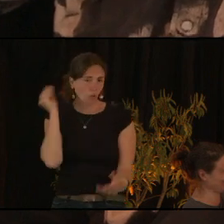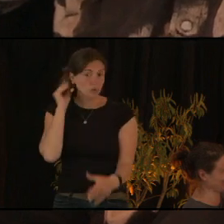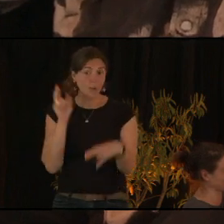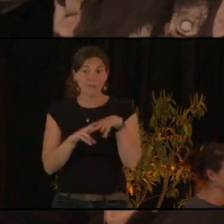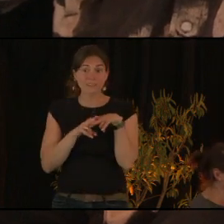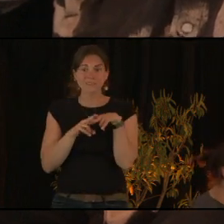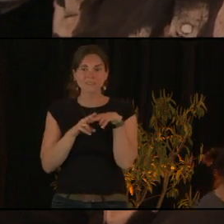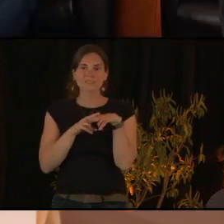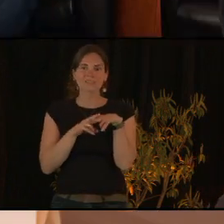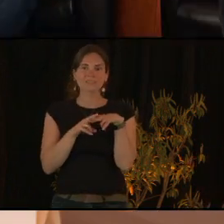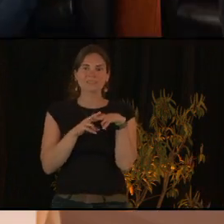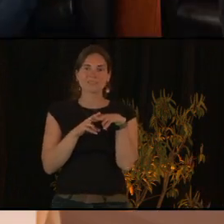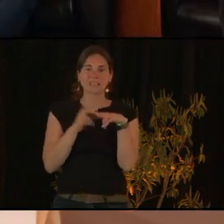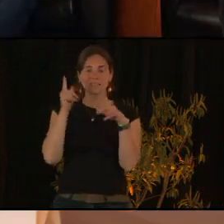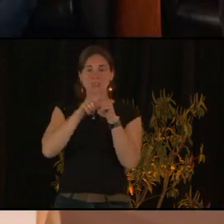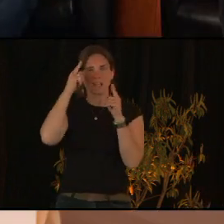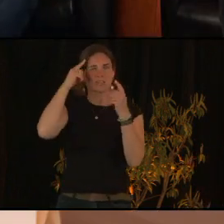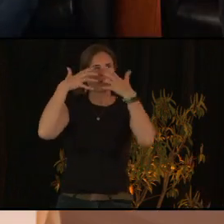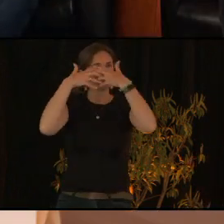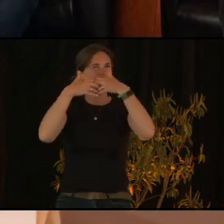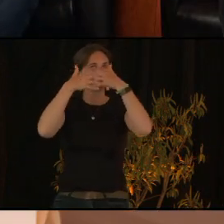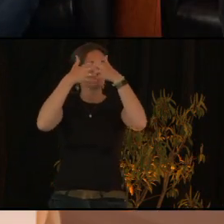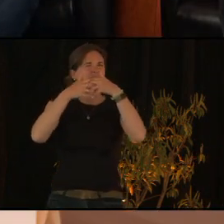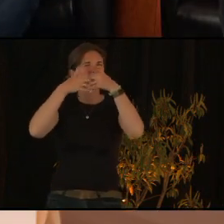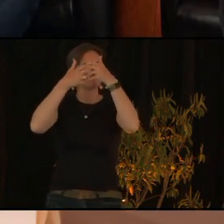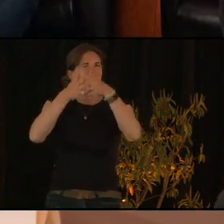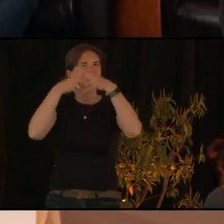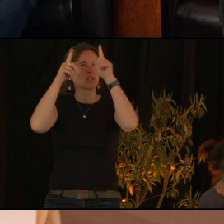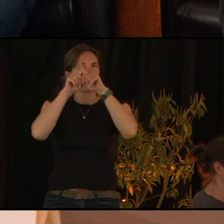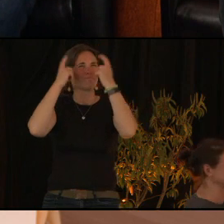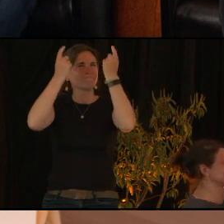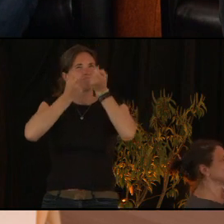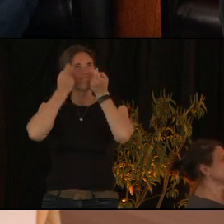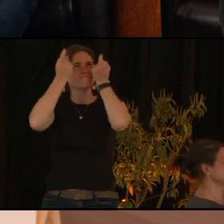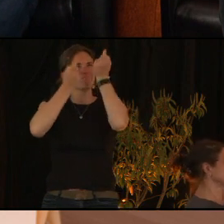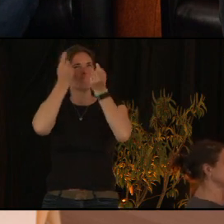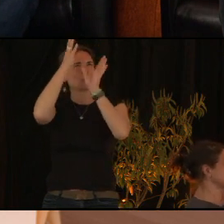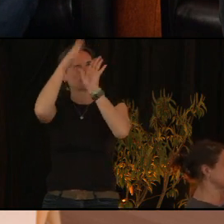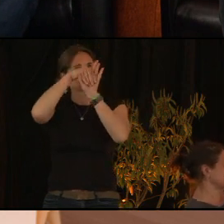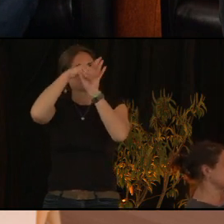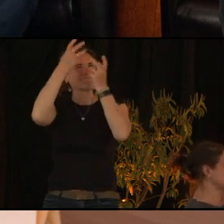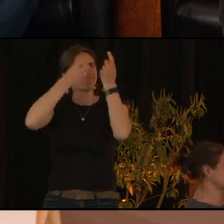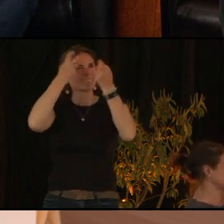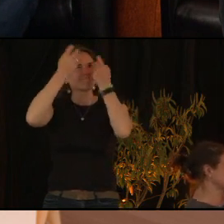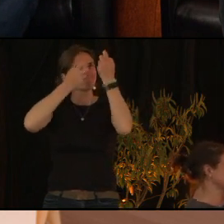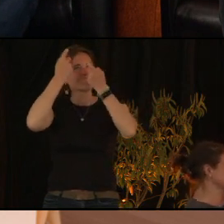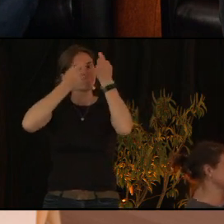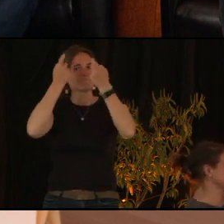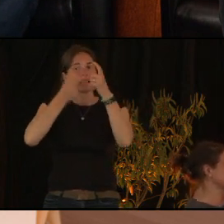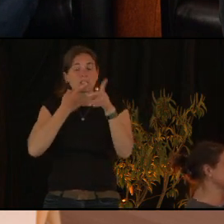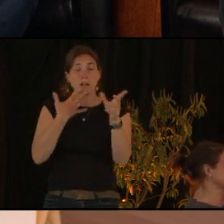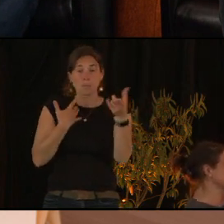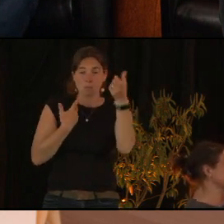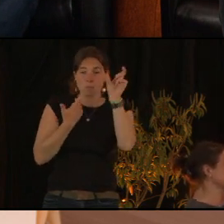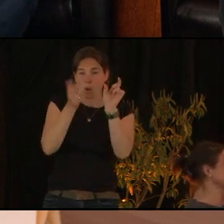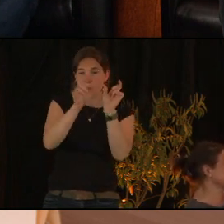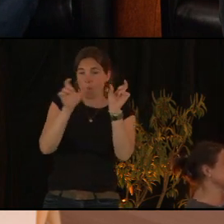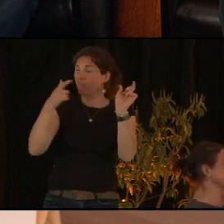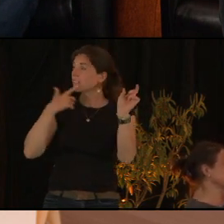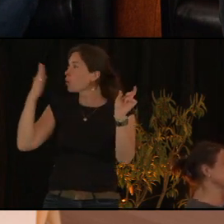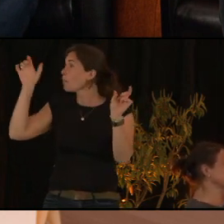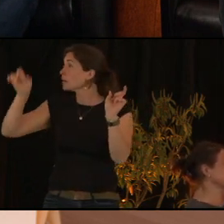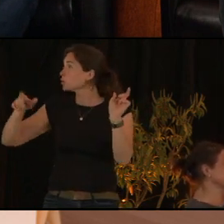à faire ça, moi-même, j'avoue que je ne sais pas. La dure réalité, dès qu'un texte est publié, alors, il ne vous appartient